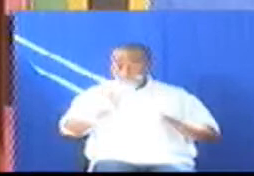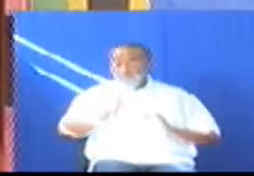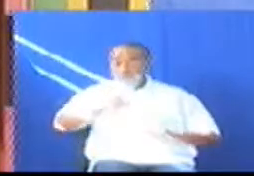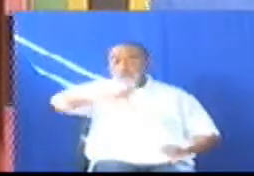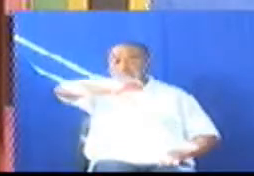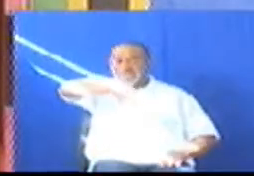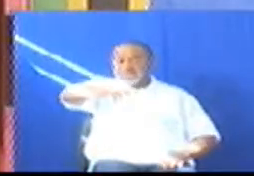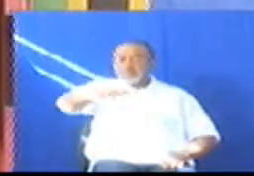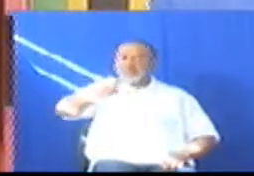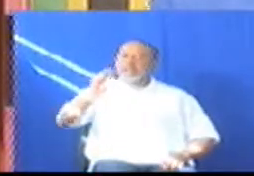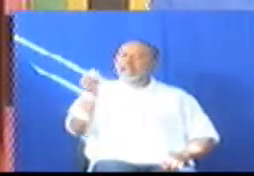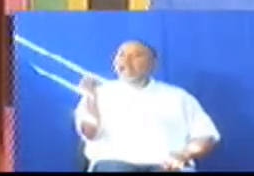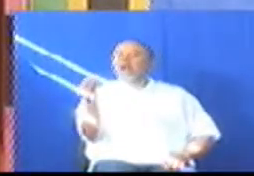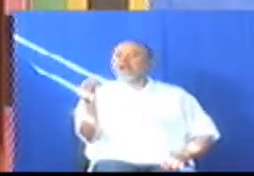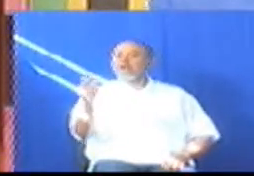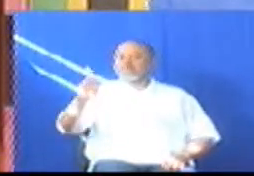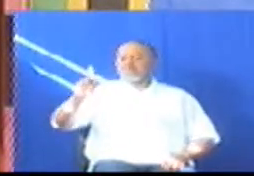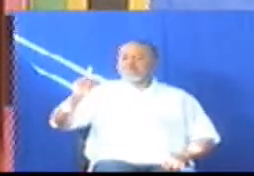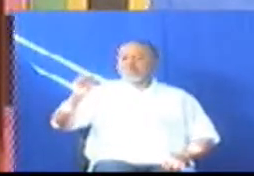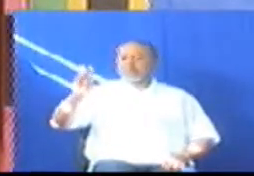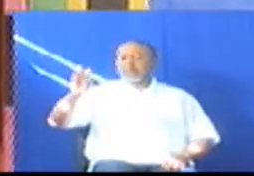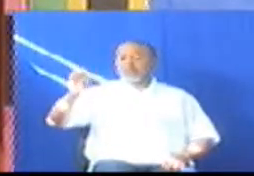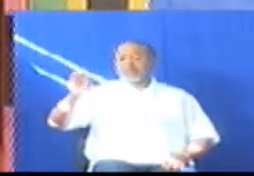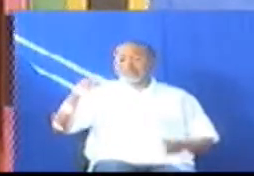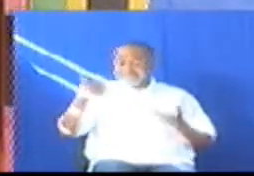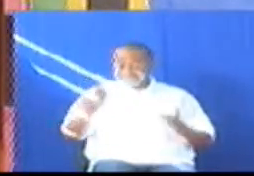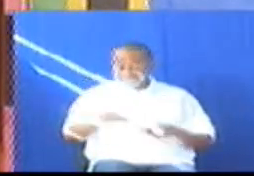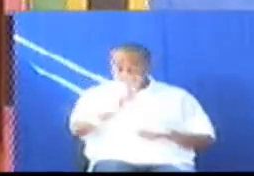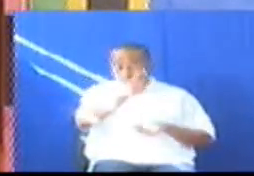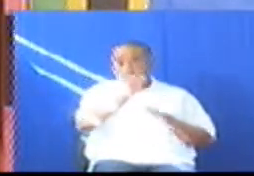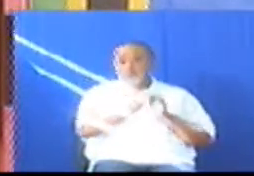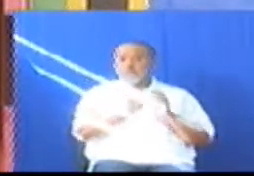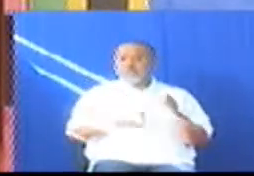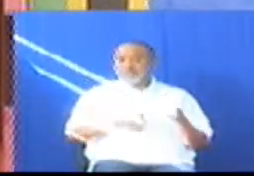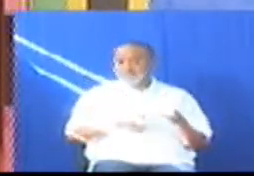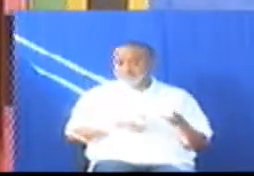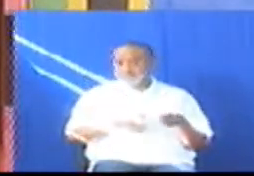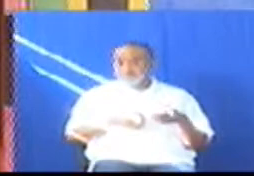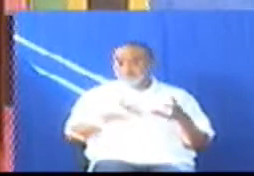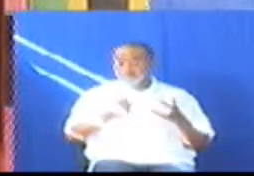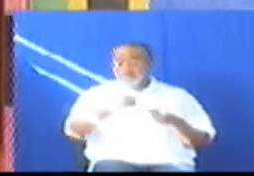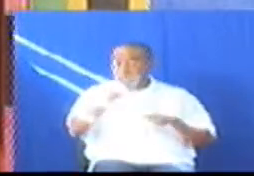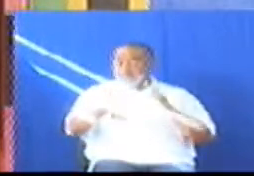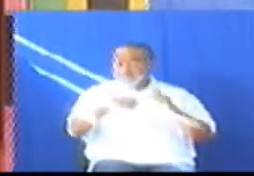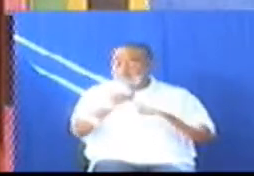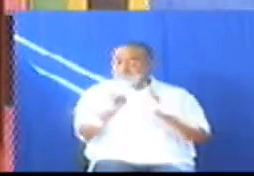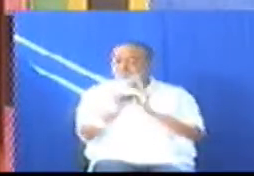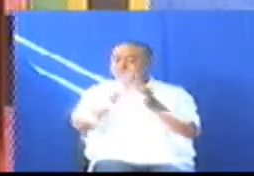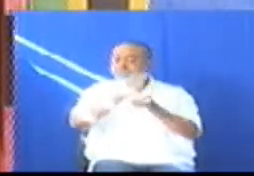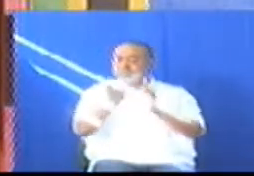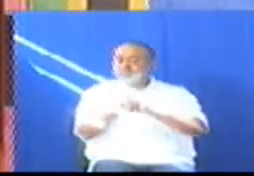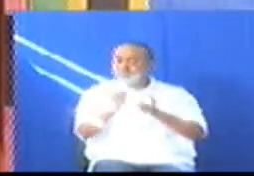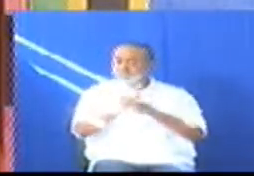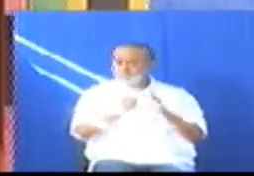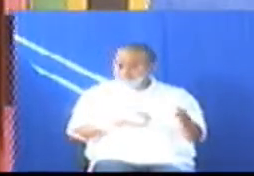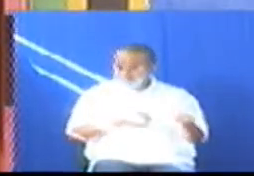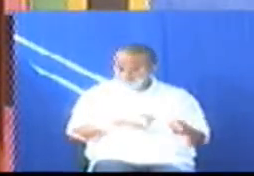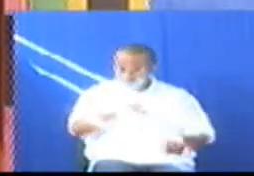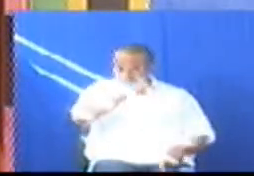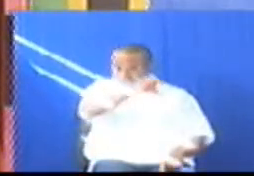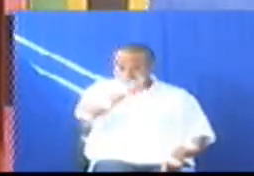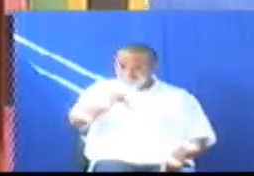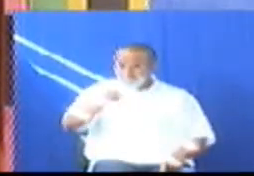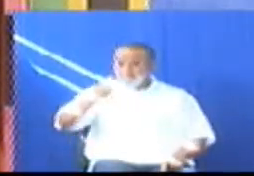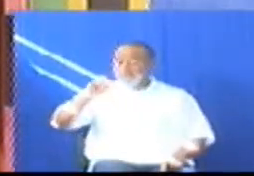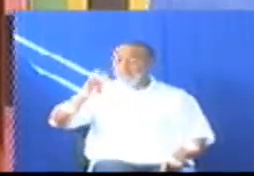Kawe wa mwaka wa 10. Sasa ile project ilikuwa inabadilisha sio tu jimbo la Kawe, ilikuwa inabadilisha